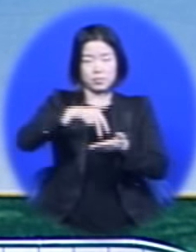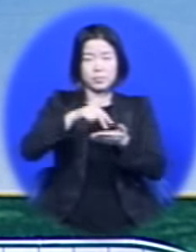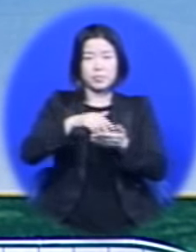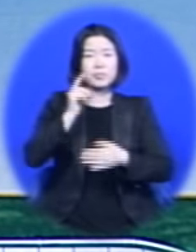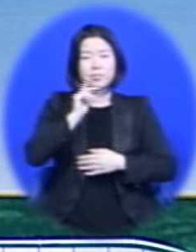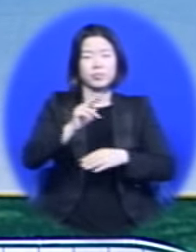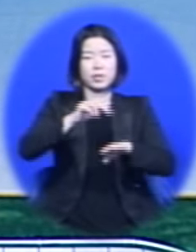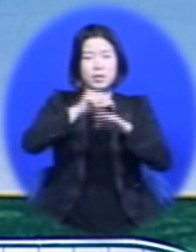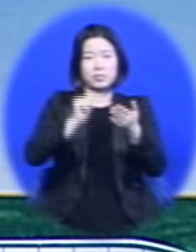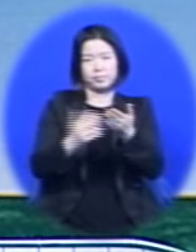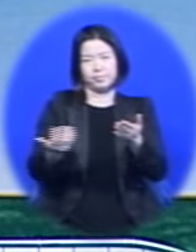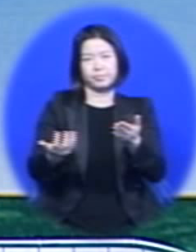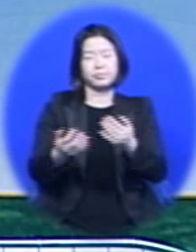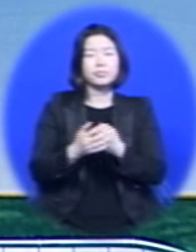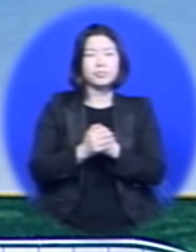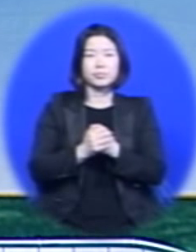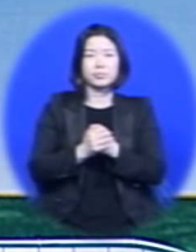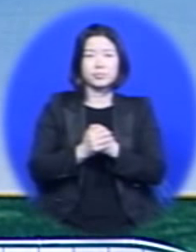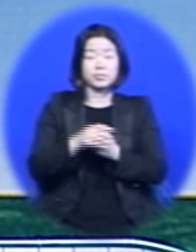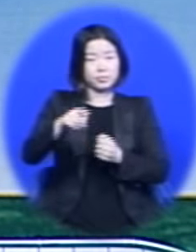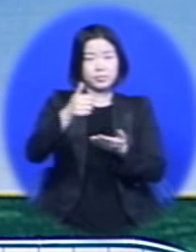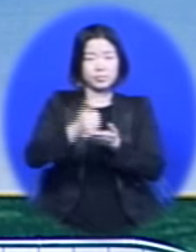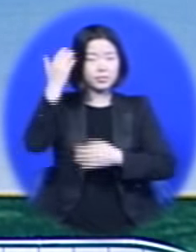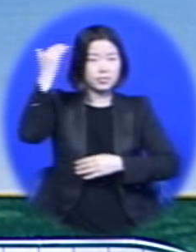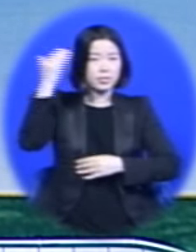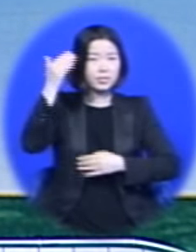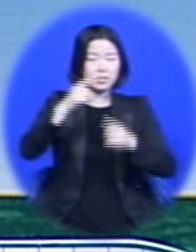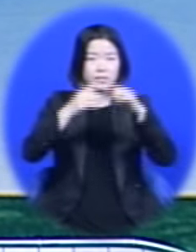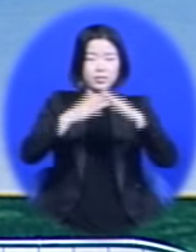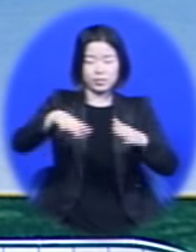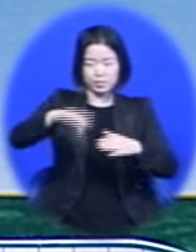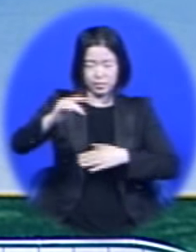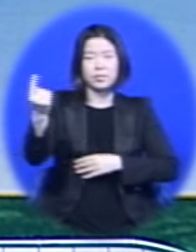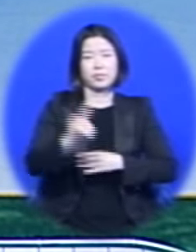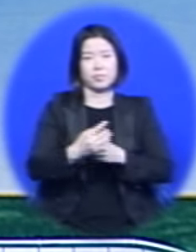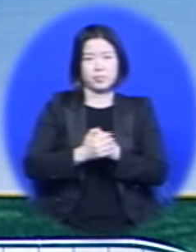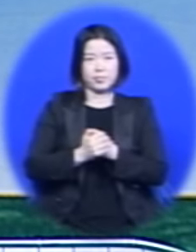마음이 아팠습니다. 그분은 한국교회에 처음 와봤습니다.